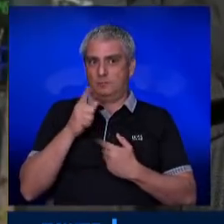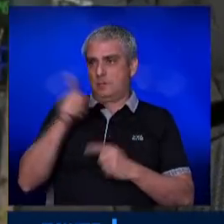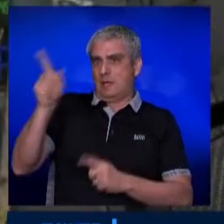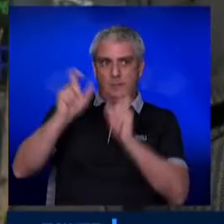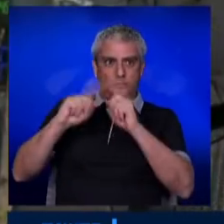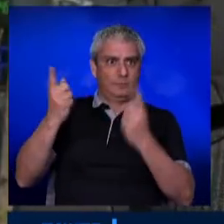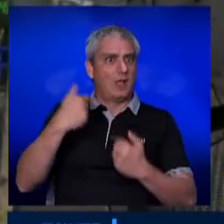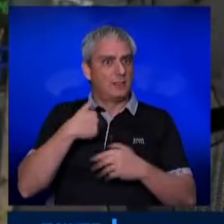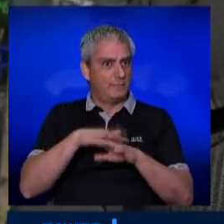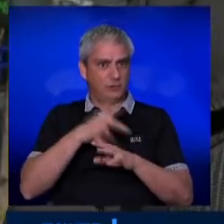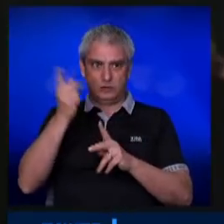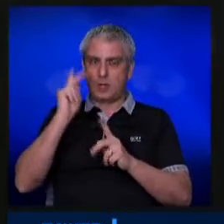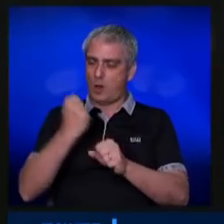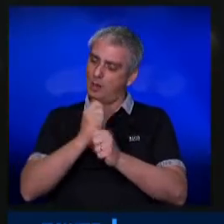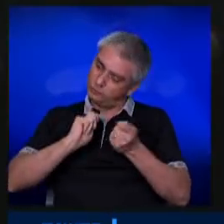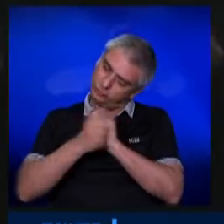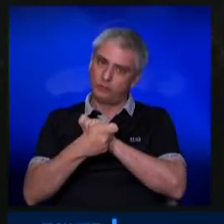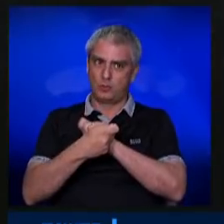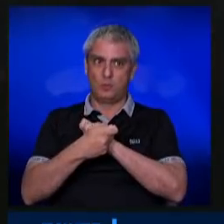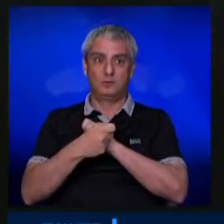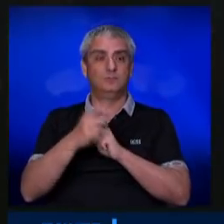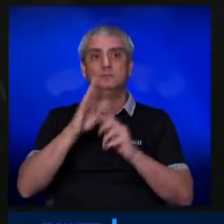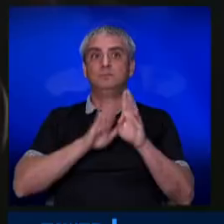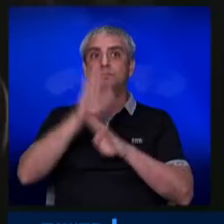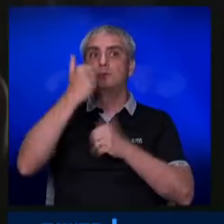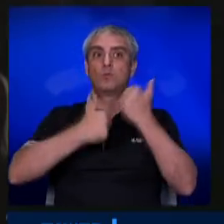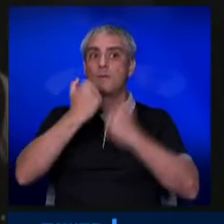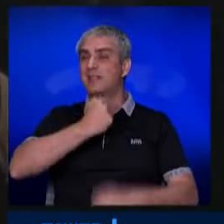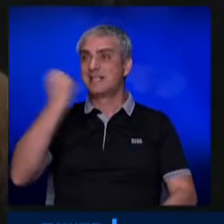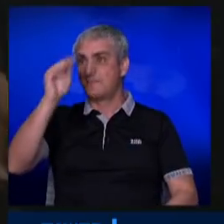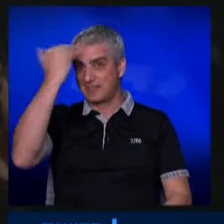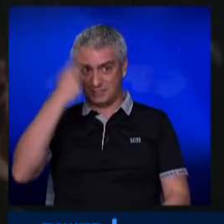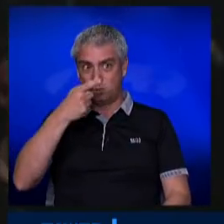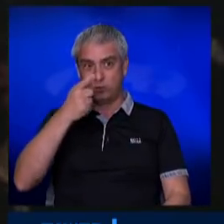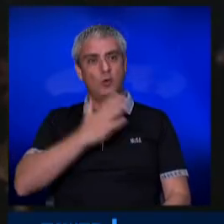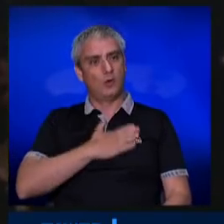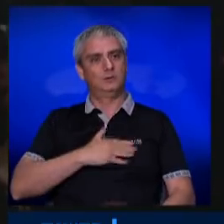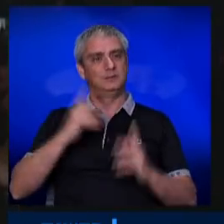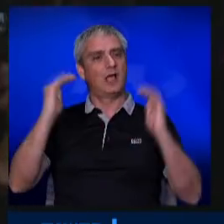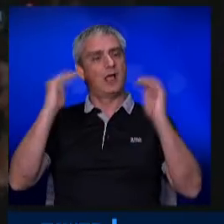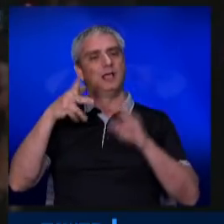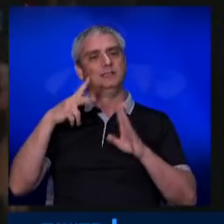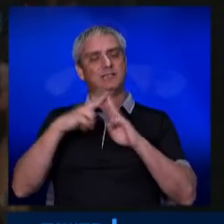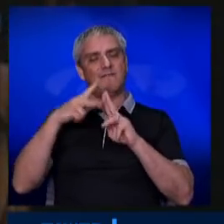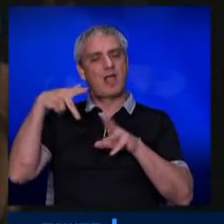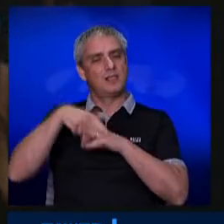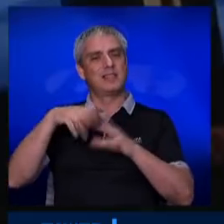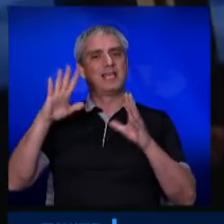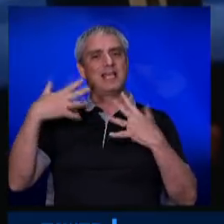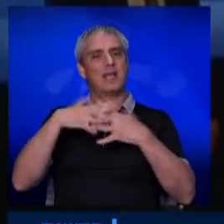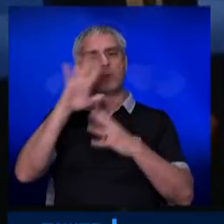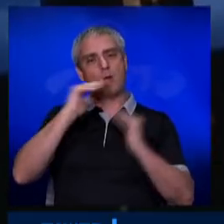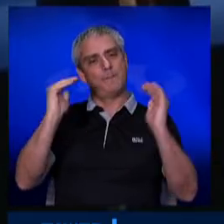Je pense qu'elle peut changer les choses. את נסיקתה של מועמדת הימין הקיצוני, שמעוניינת להקטין את מעורבותה של צרפת באיחוד